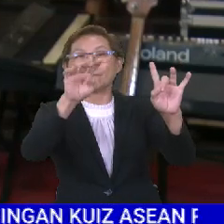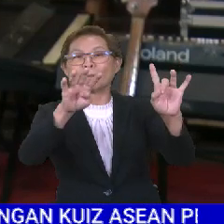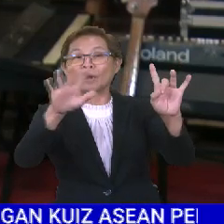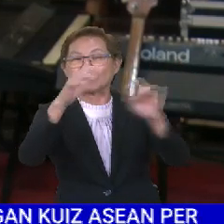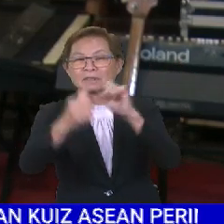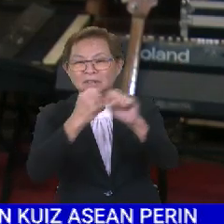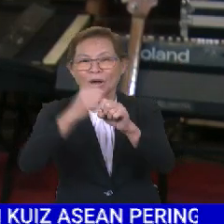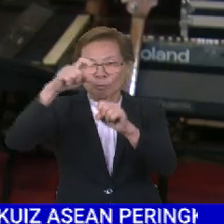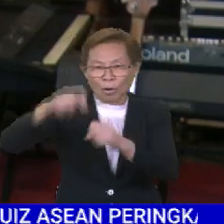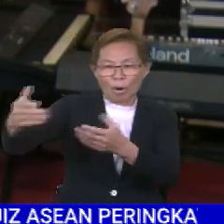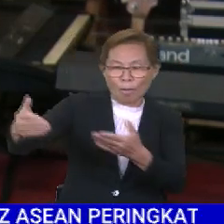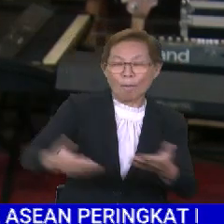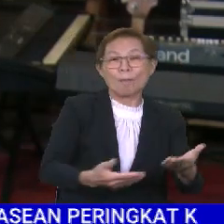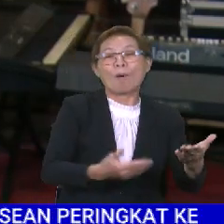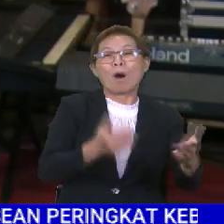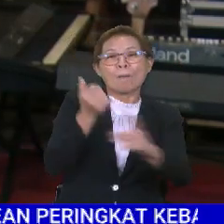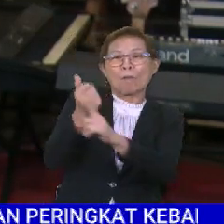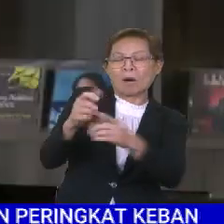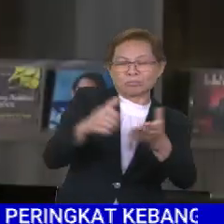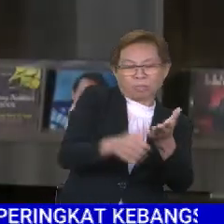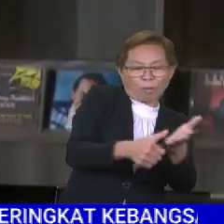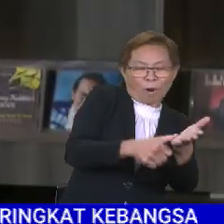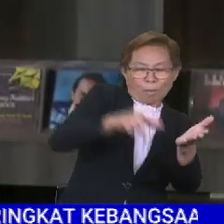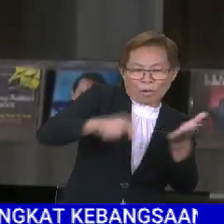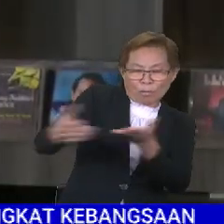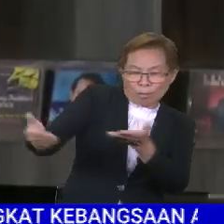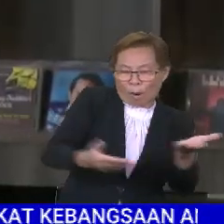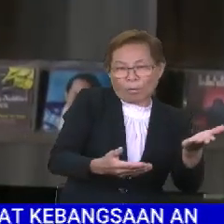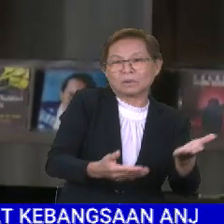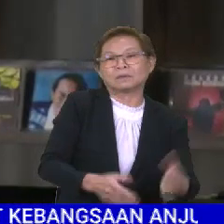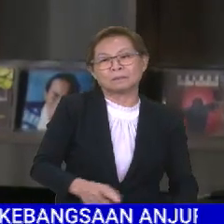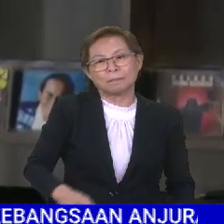membawa minus one sendiri dan kad pengenalan.